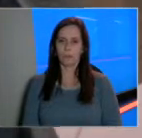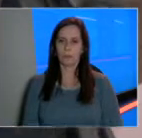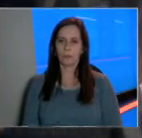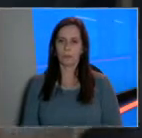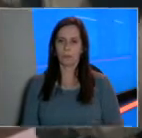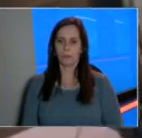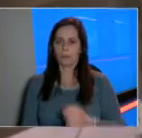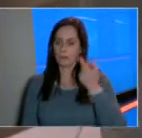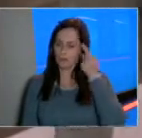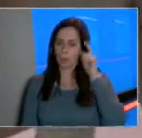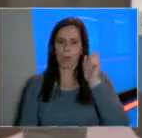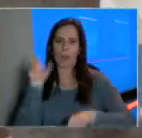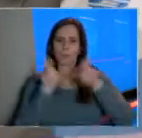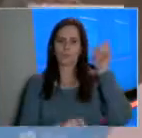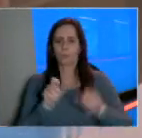דאגה לזולת.